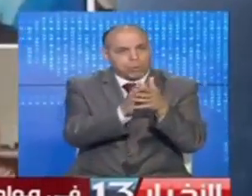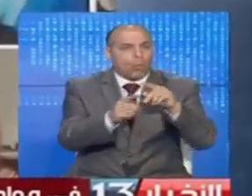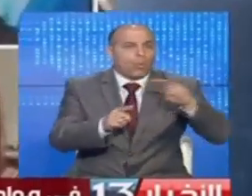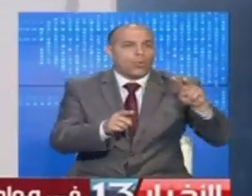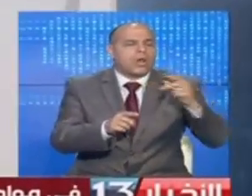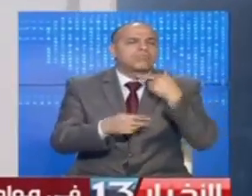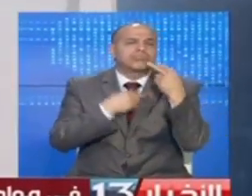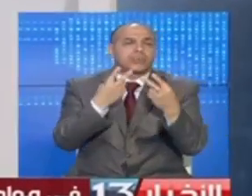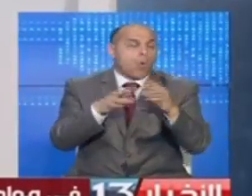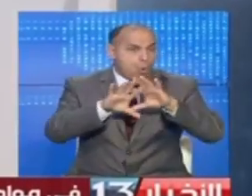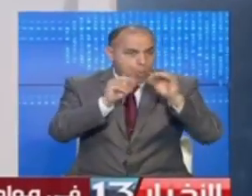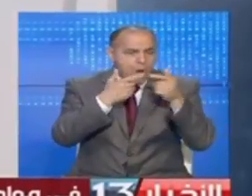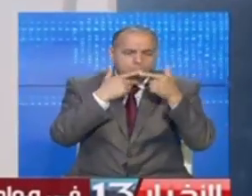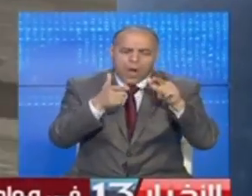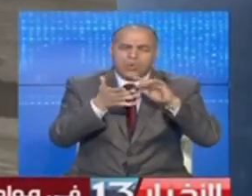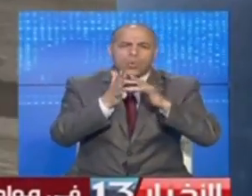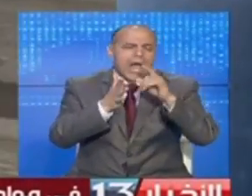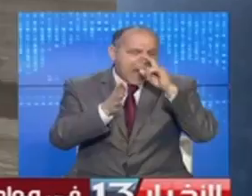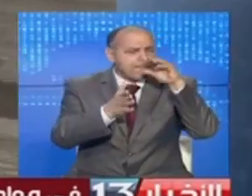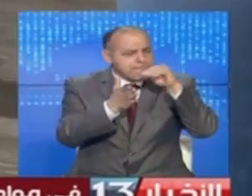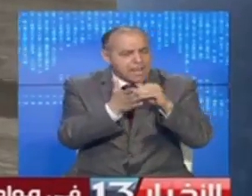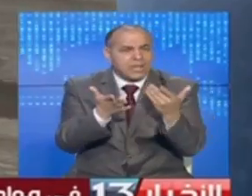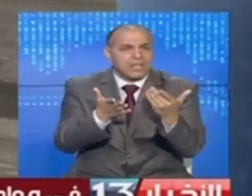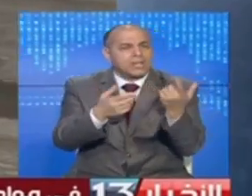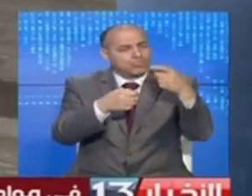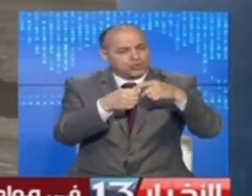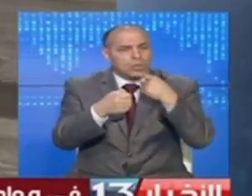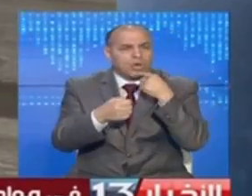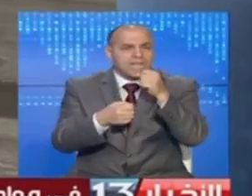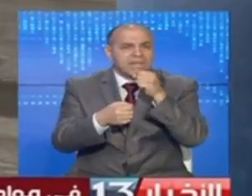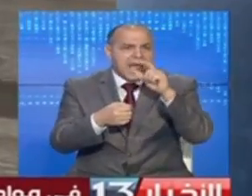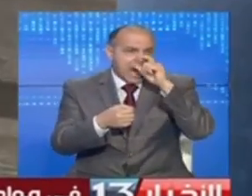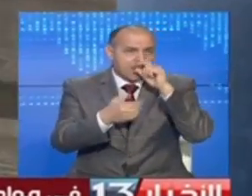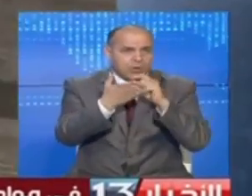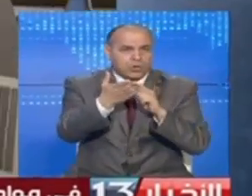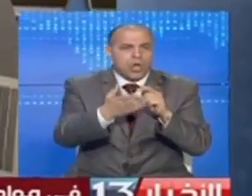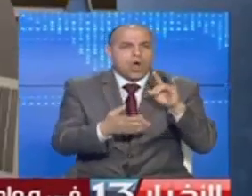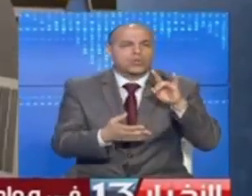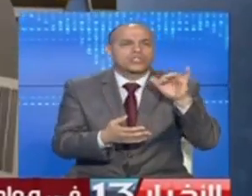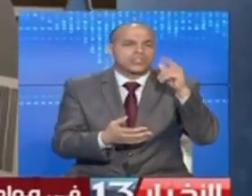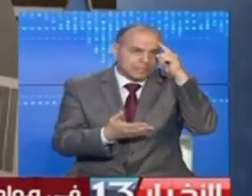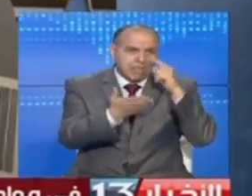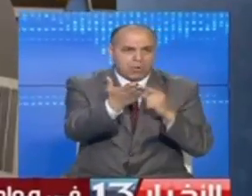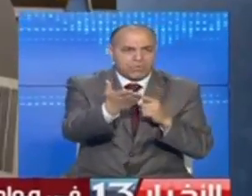مختلف الأصوات بجميع اللغات حتى العربية منها بمشاركة الفنان العربي حسين الجسمي.